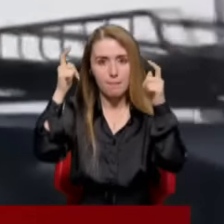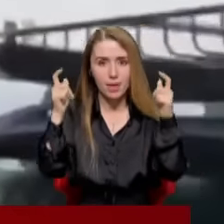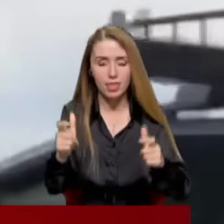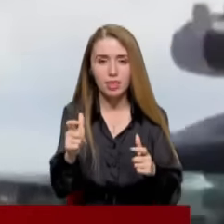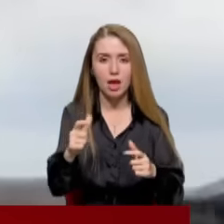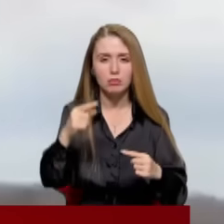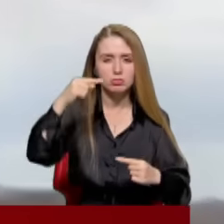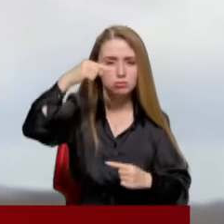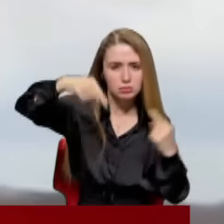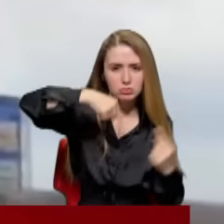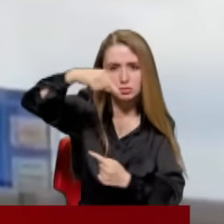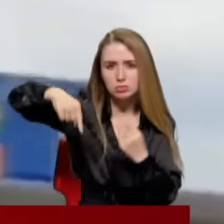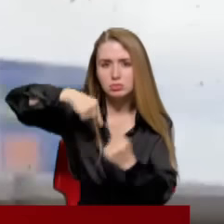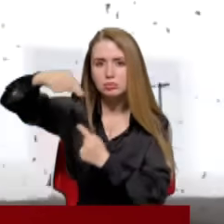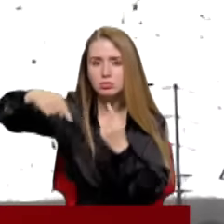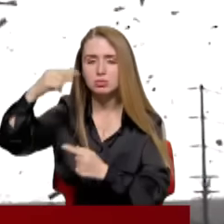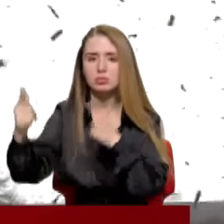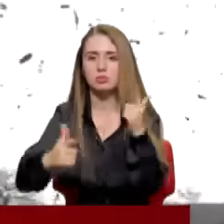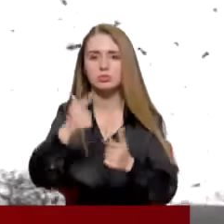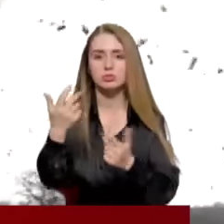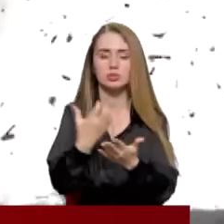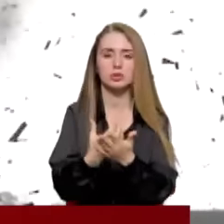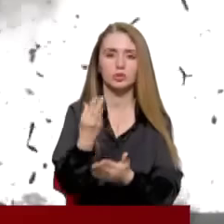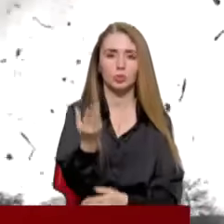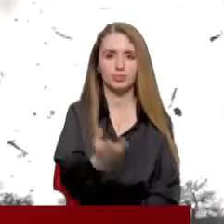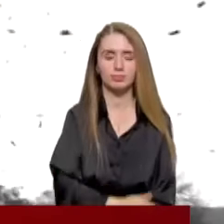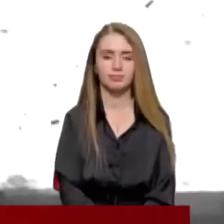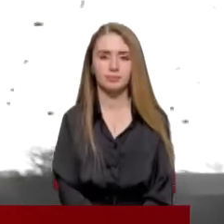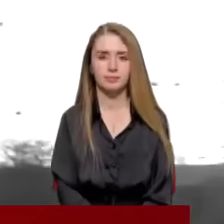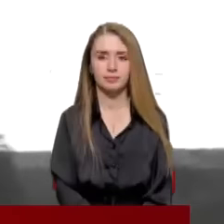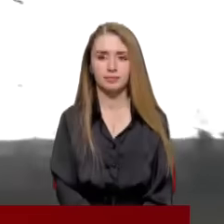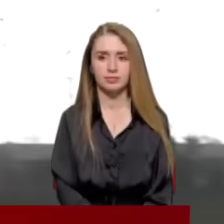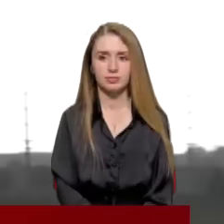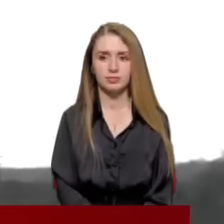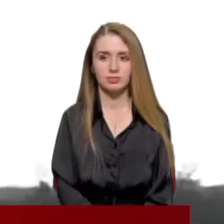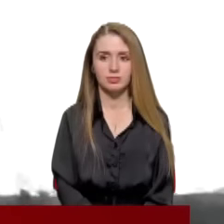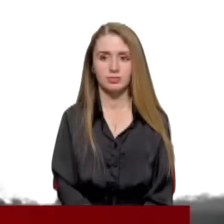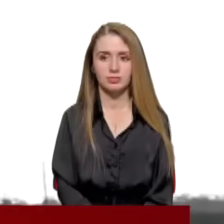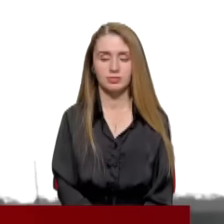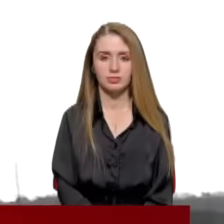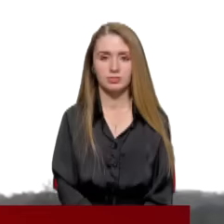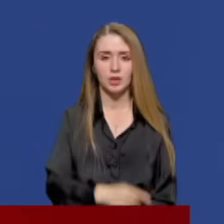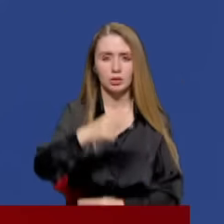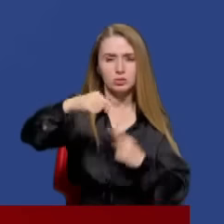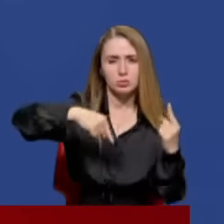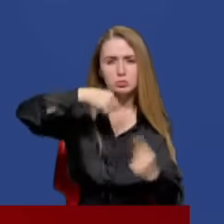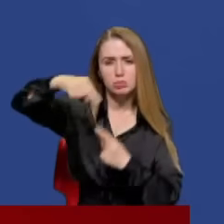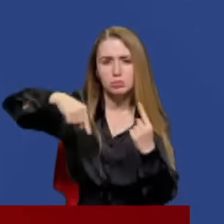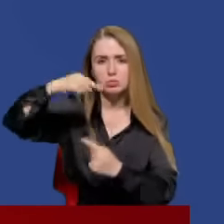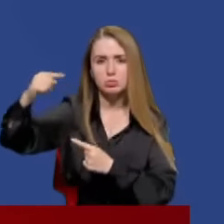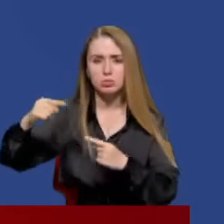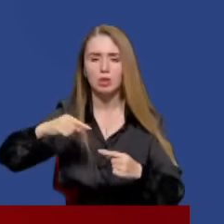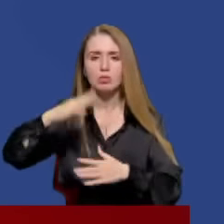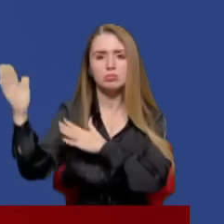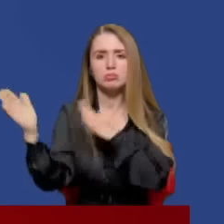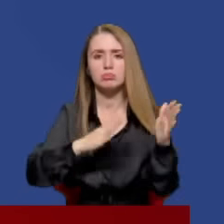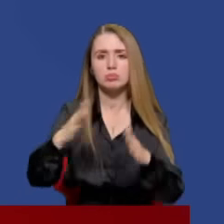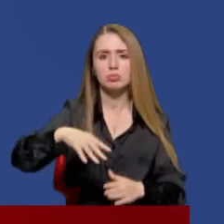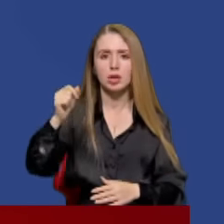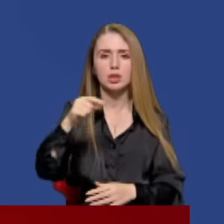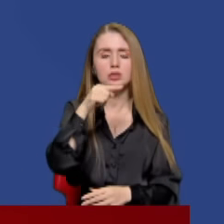Devletleri'ndeki hortumlar sırasında kaydedildi. Kasırga ve hortumlar ülkenin merkezindeki